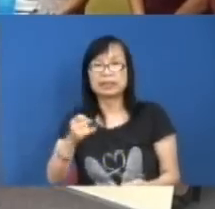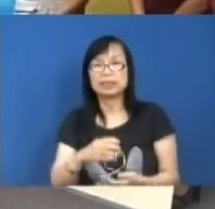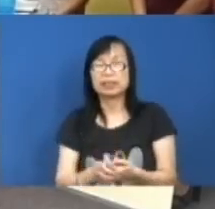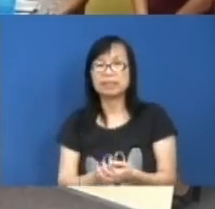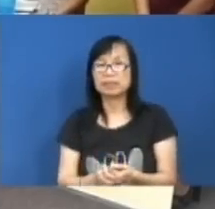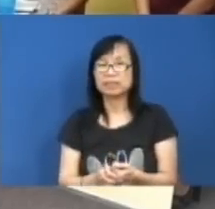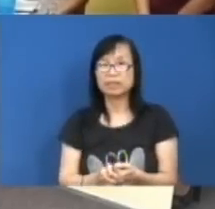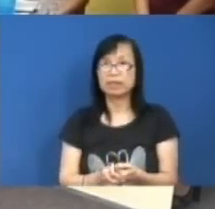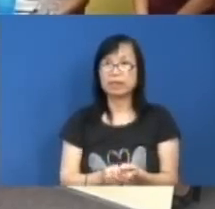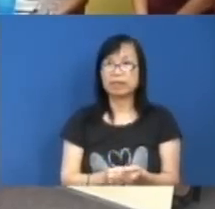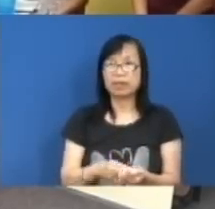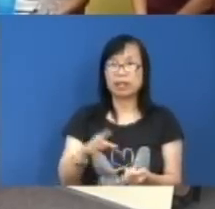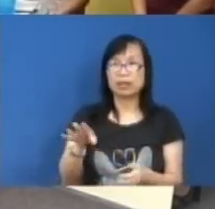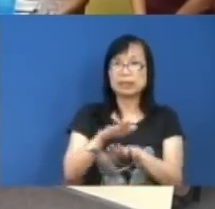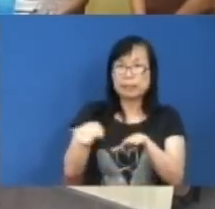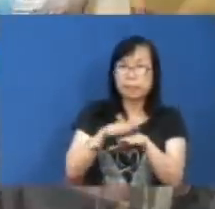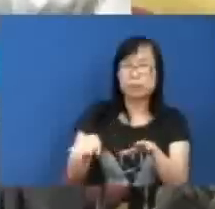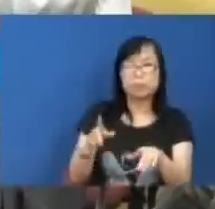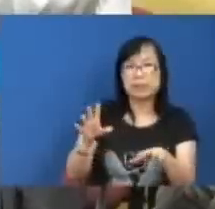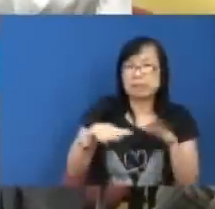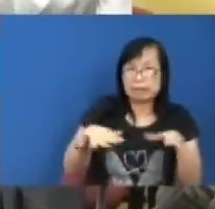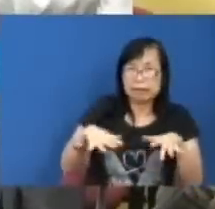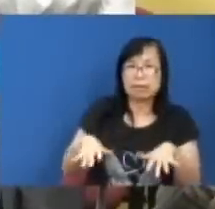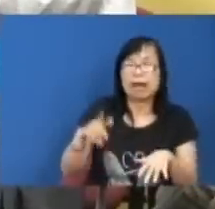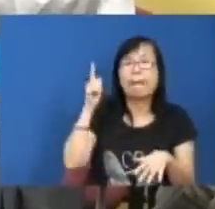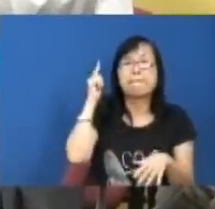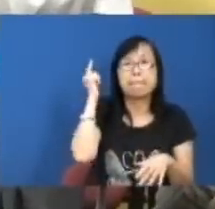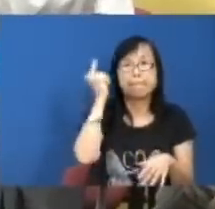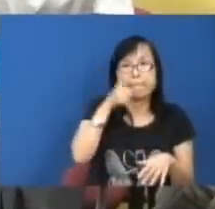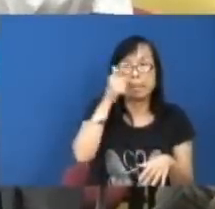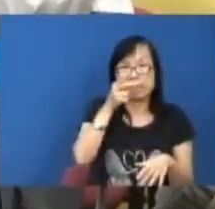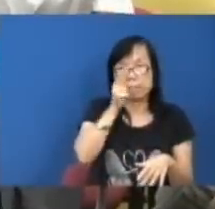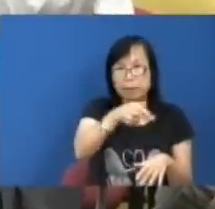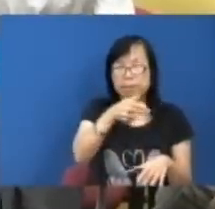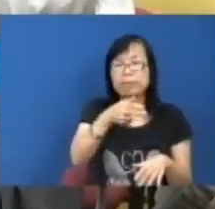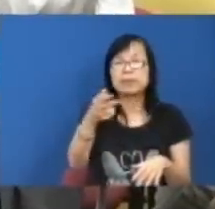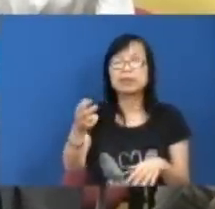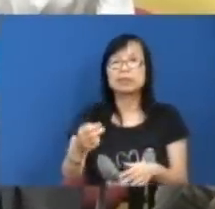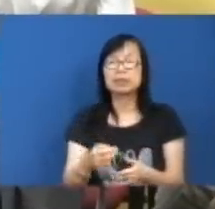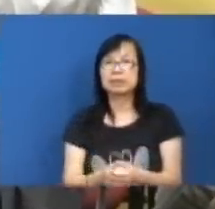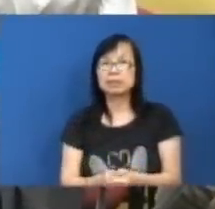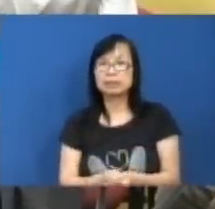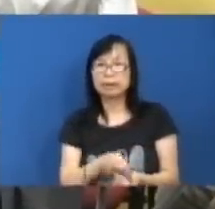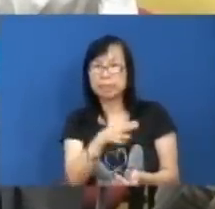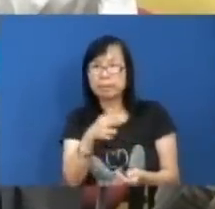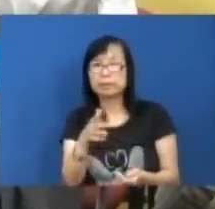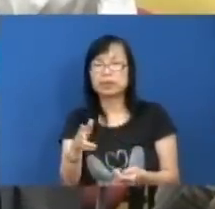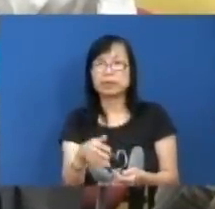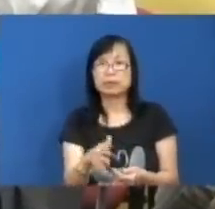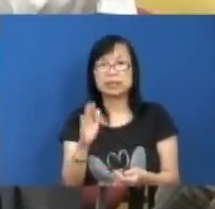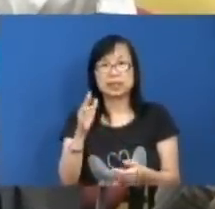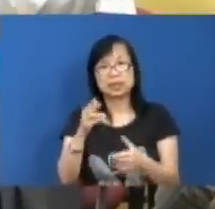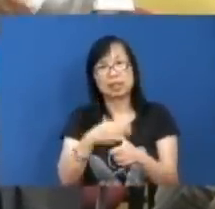佢咪 rust out 出嚟咯。 因為通常佢唔係浸噶嘛，係噴噶嘛， 係啦， 輕啲 finish 嚟噶嘛，或者我嚟就頂一幾個月